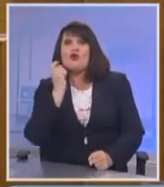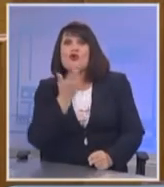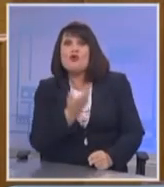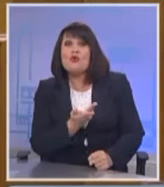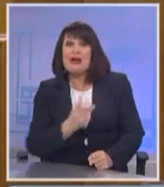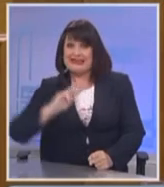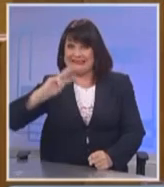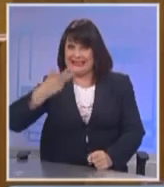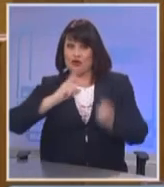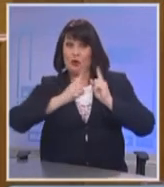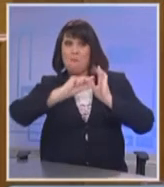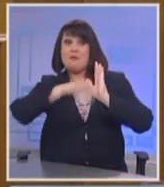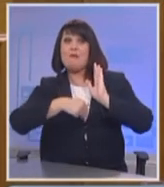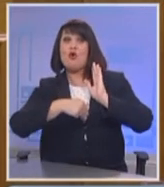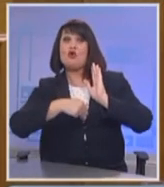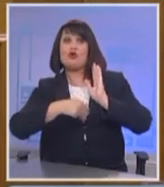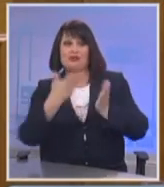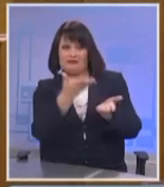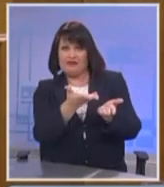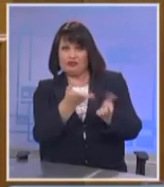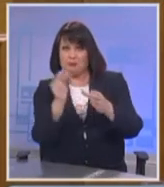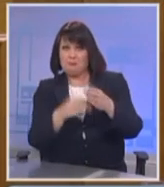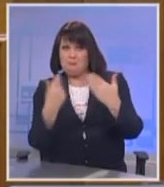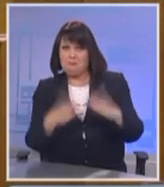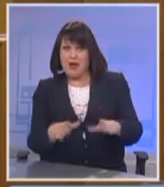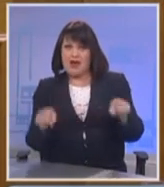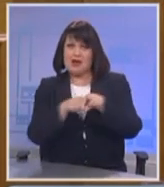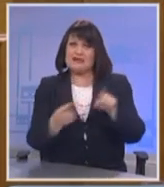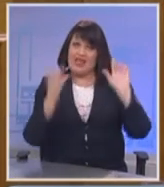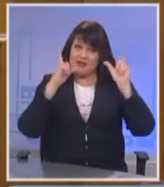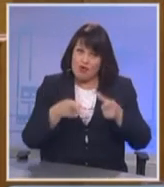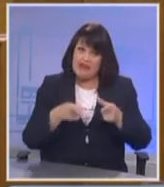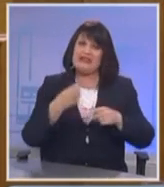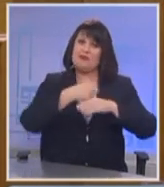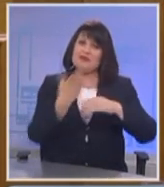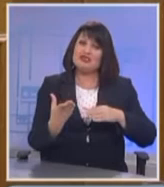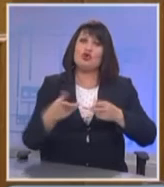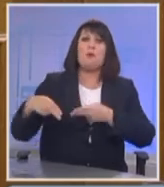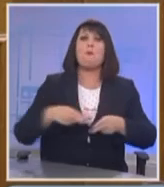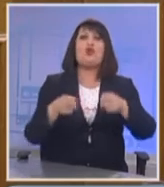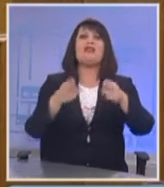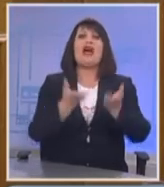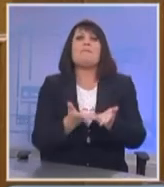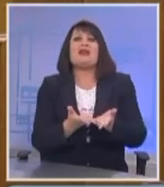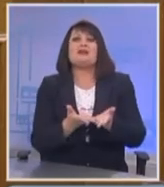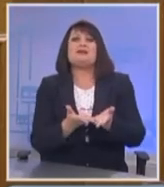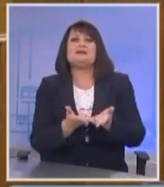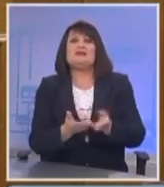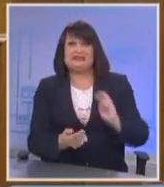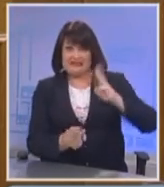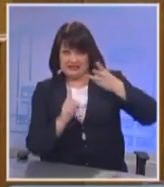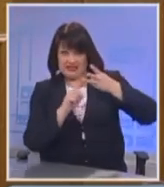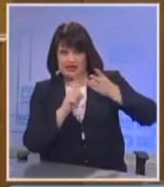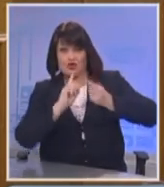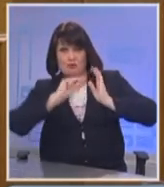Τρίτο Μνημόνιο. Αυτό που ψηφίσατε από κοινού με τη Νέα Δημοκρατία, το Πασόκ και το Ποτάμι. Μήπως δεν ήταν το Τρίτο Μνημόνιο